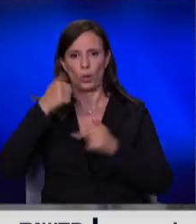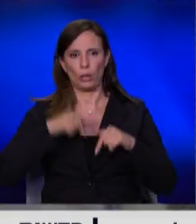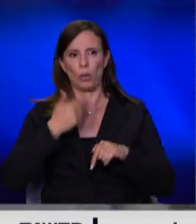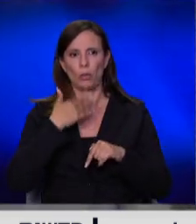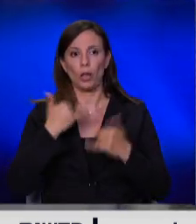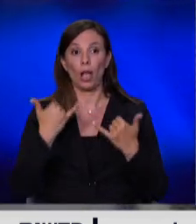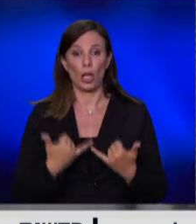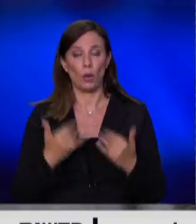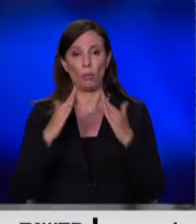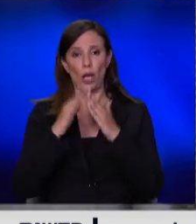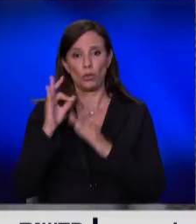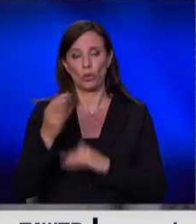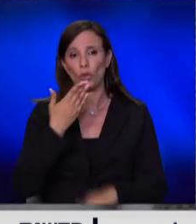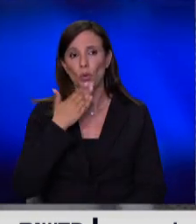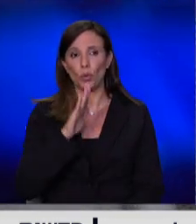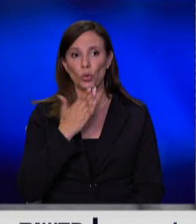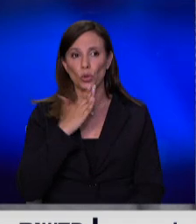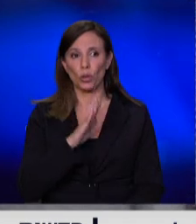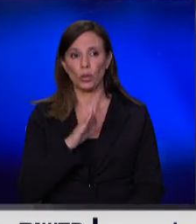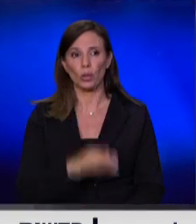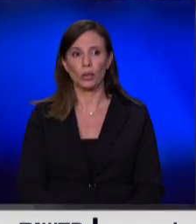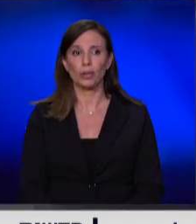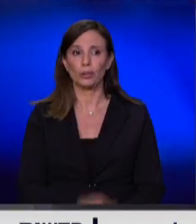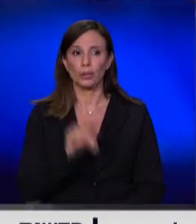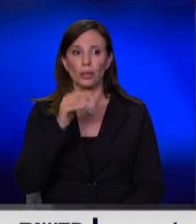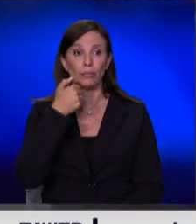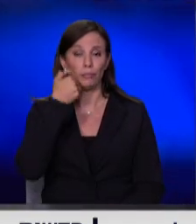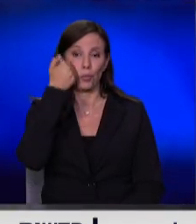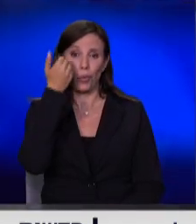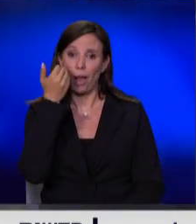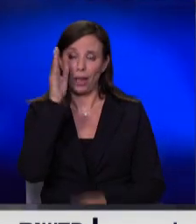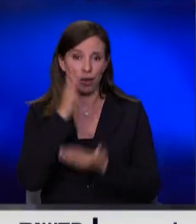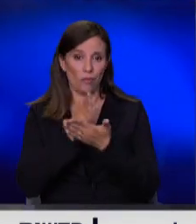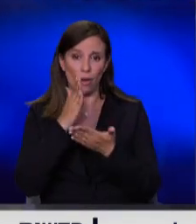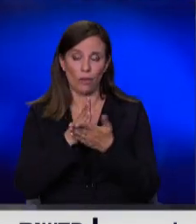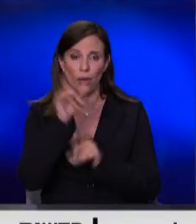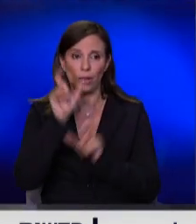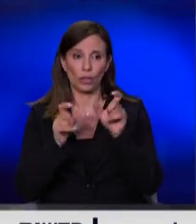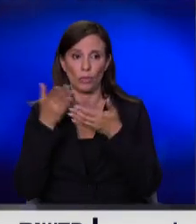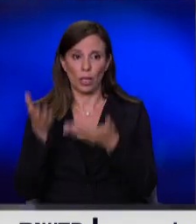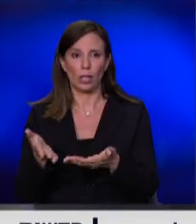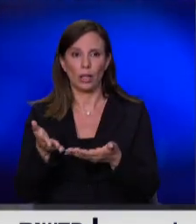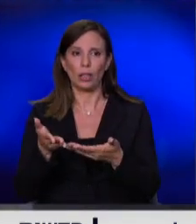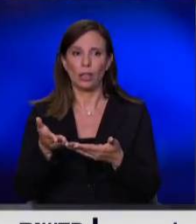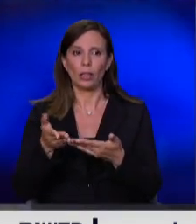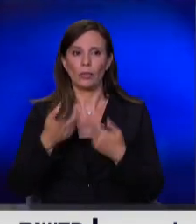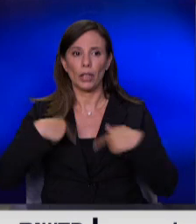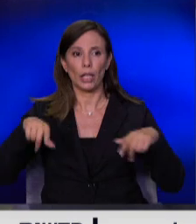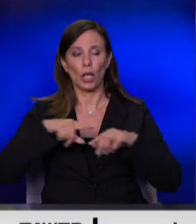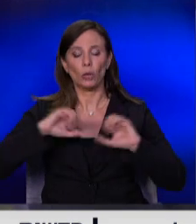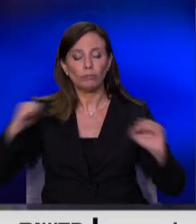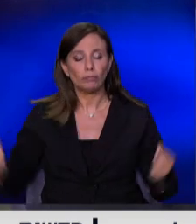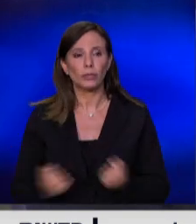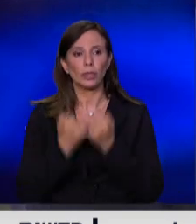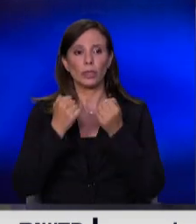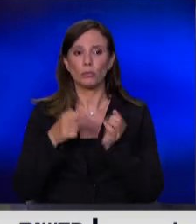גר בירושלים. אנחנו מדברים באמת כבר על אנשים שהם מאוד מבוגרים, ואנחנו עושים את הכל על